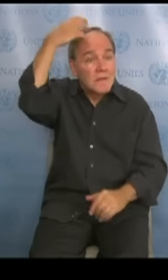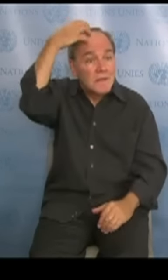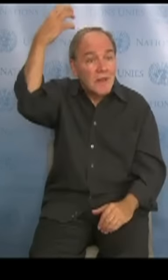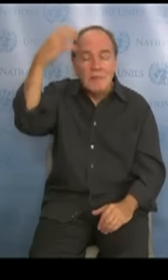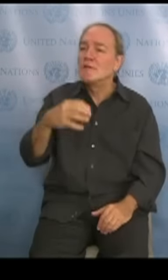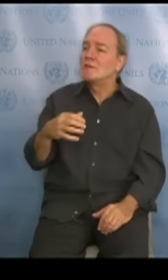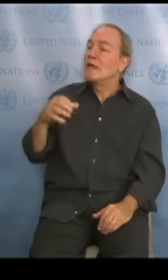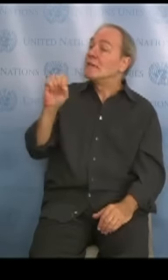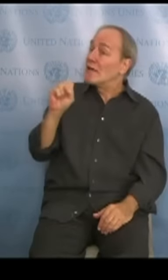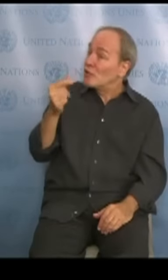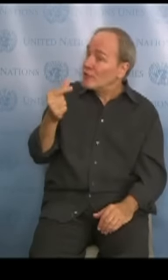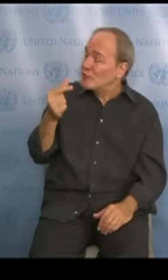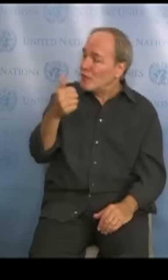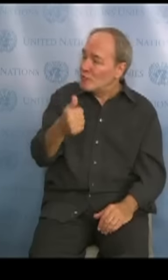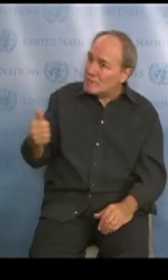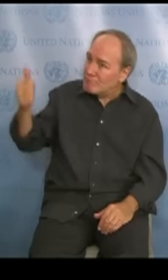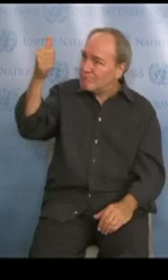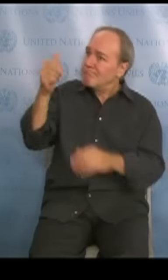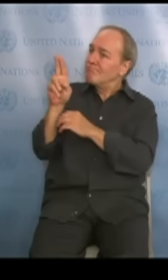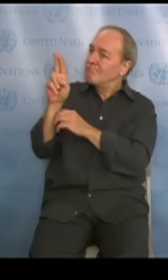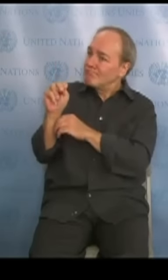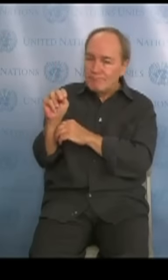distingués invités, mesdames et messieurs,